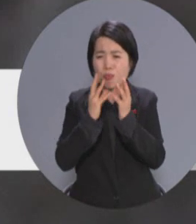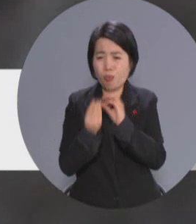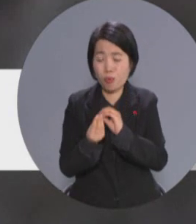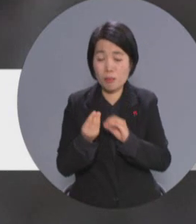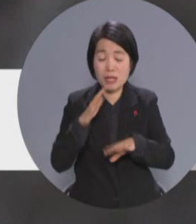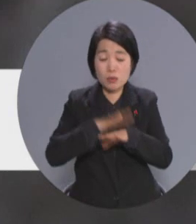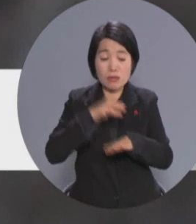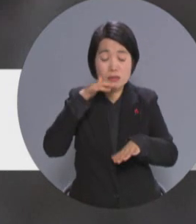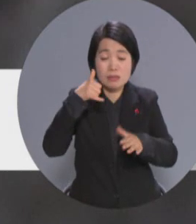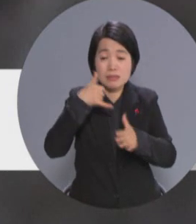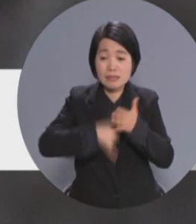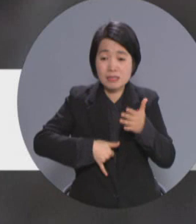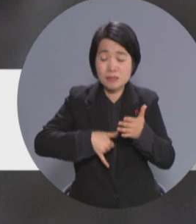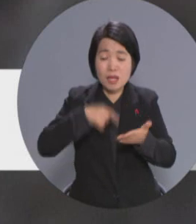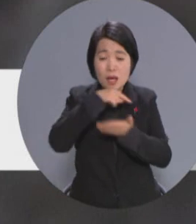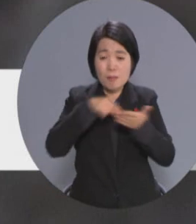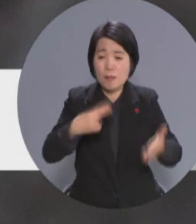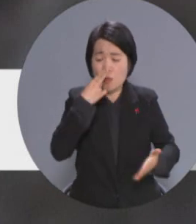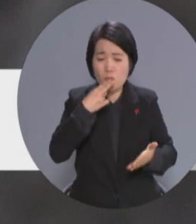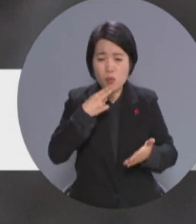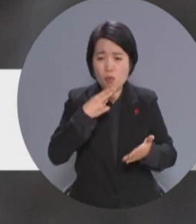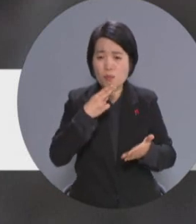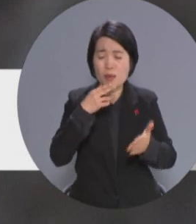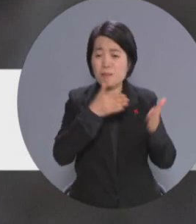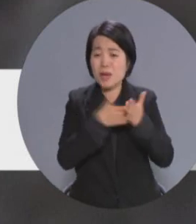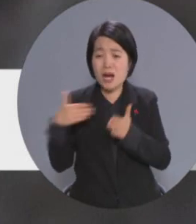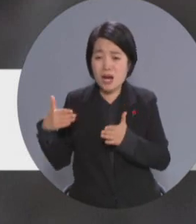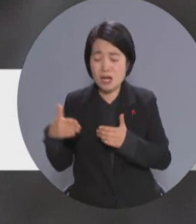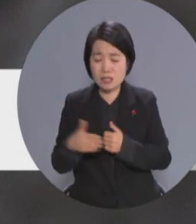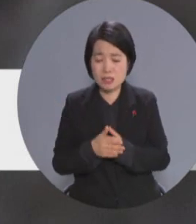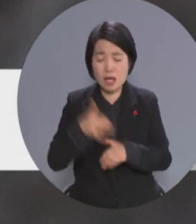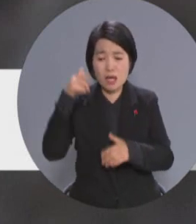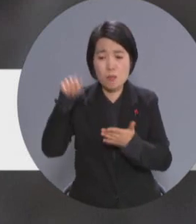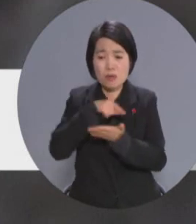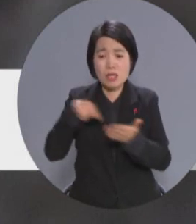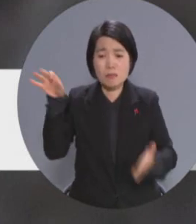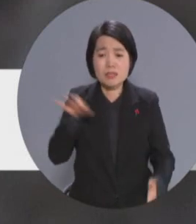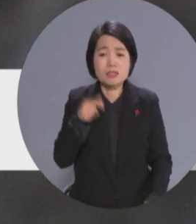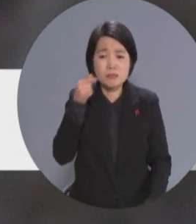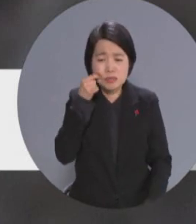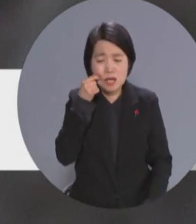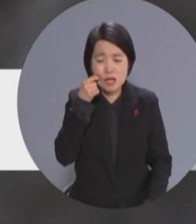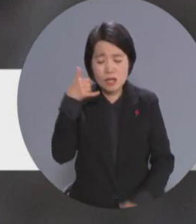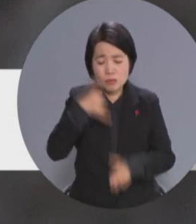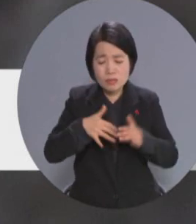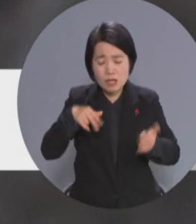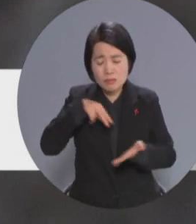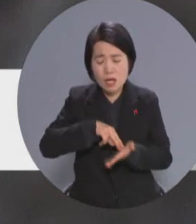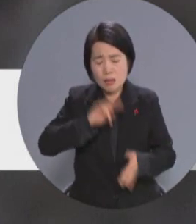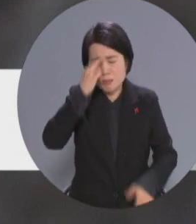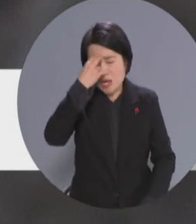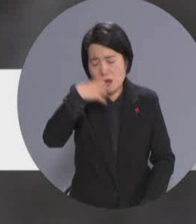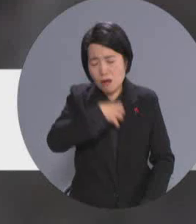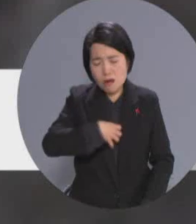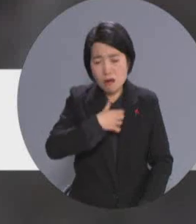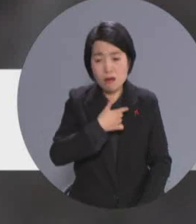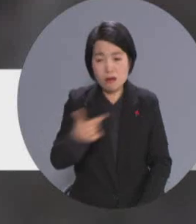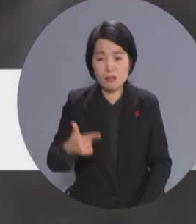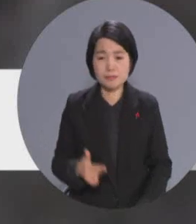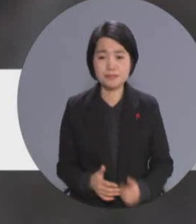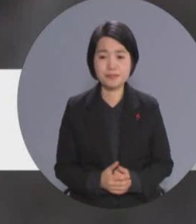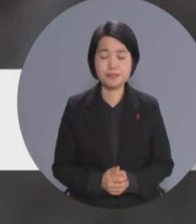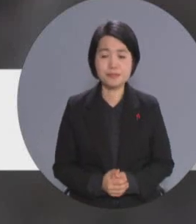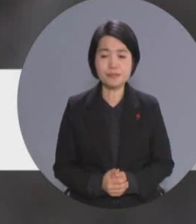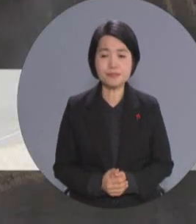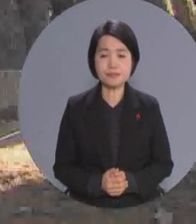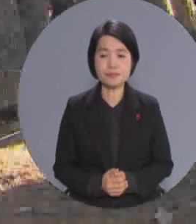농작물 재해보험 가입 품목도 아니다 보니까 농민들은 보상을 받기도 어려워 한숨만 쉬고 있습니다. 박종우 기자가 취재했습니다.